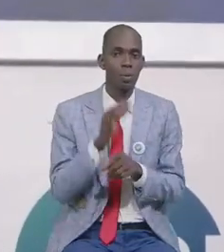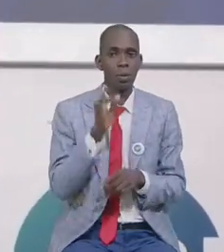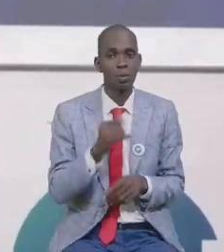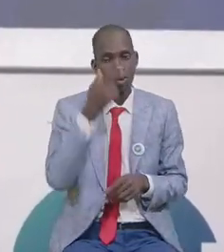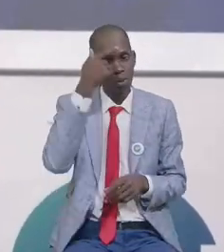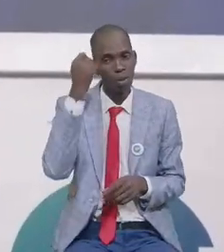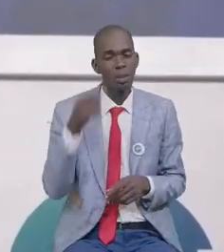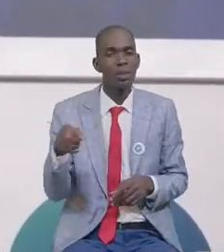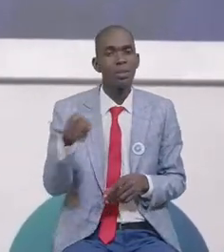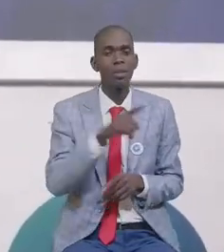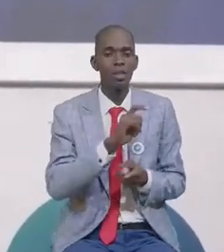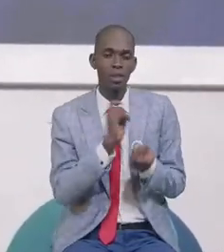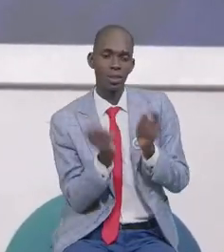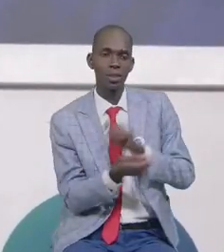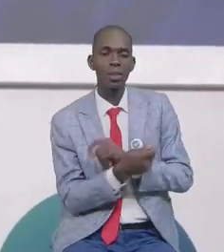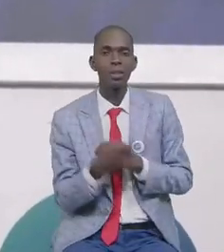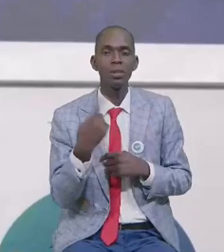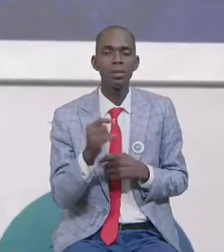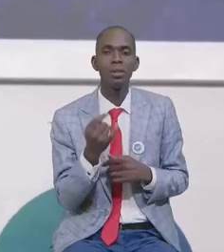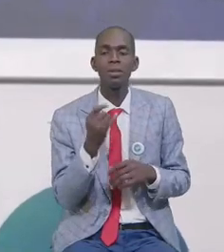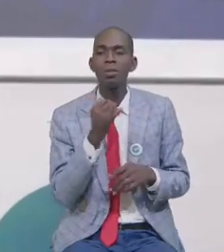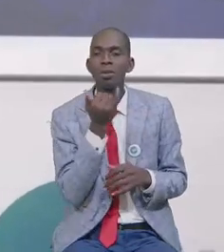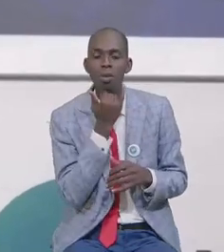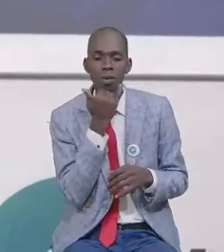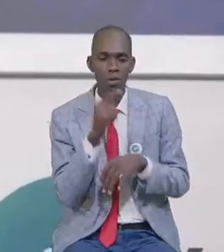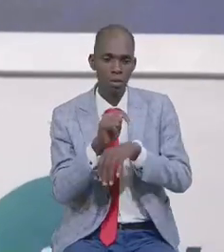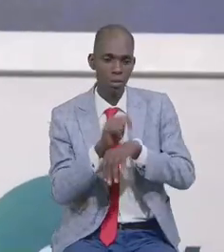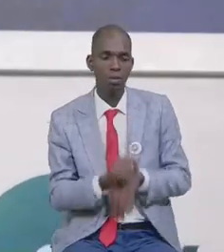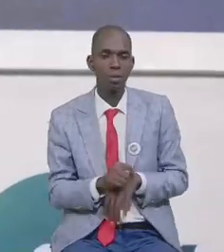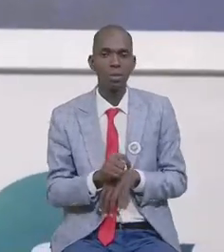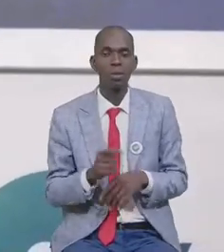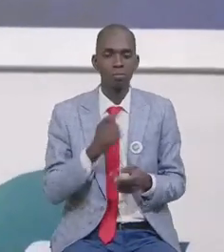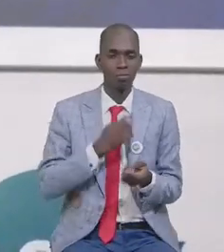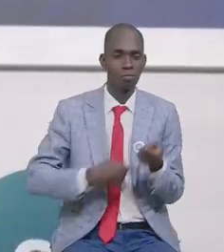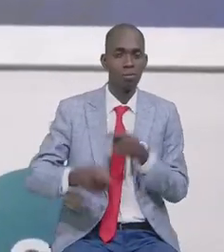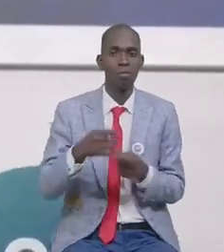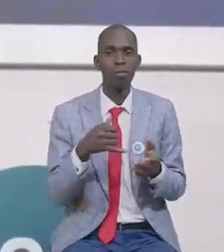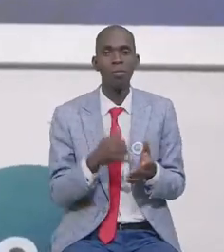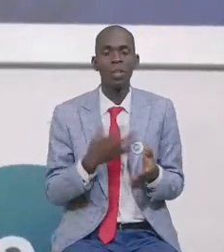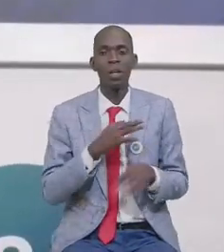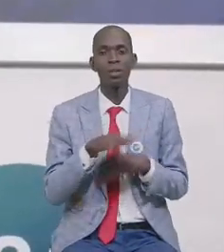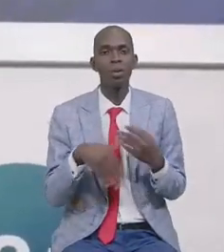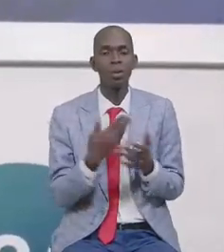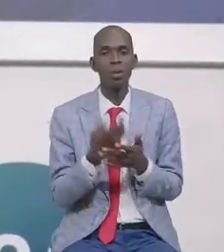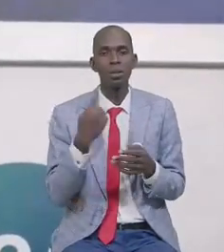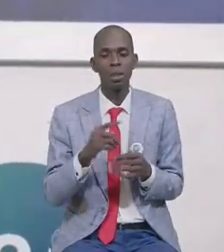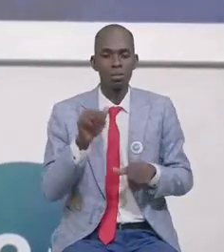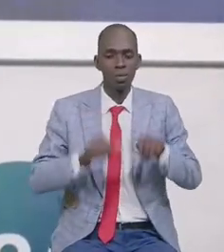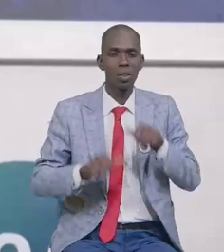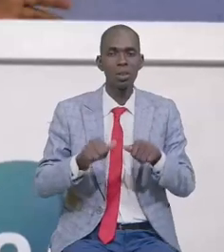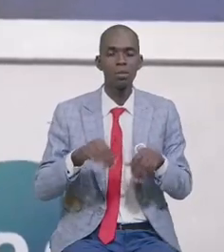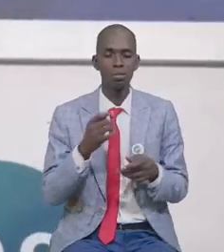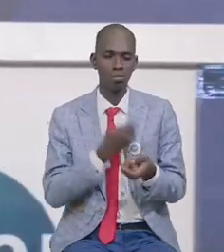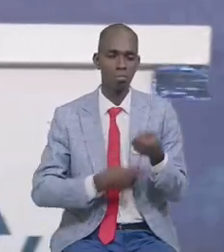parce qu'ils ont bouleversé leur religion, leur tradition et leur idolâtrie, ils l'ont